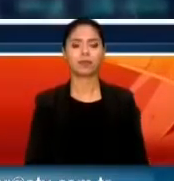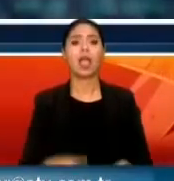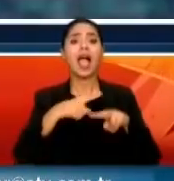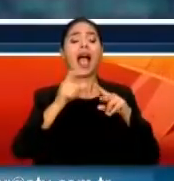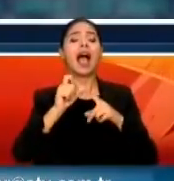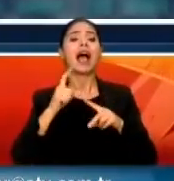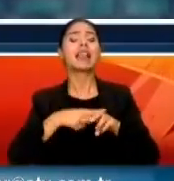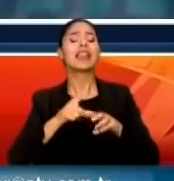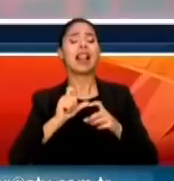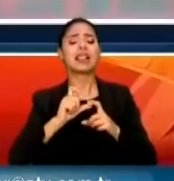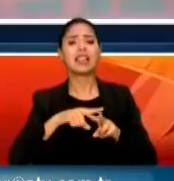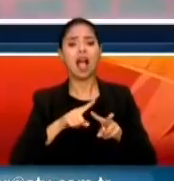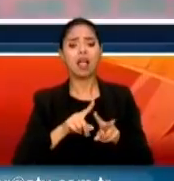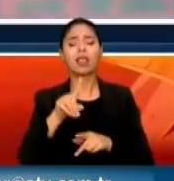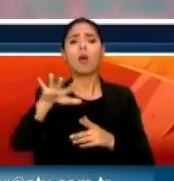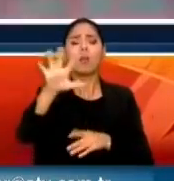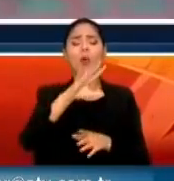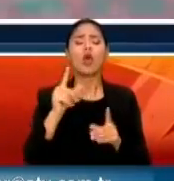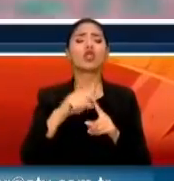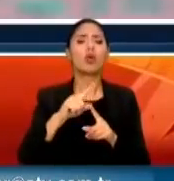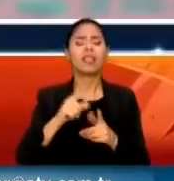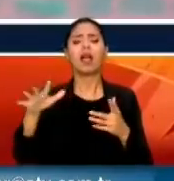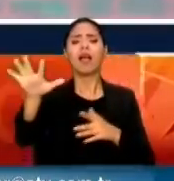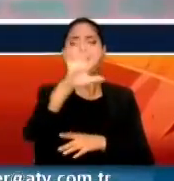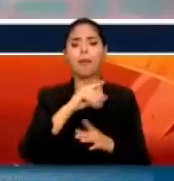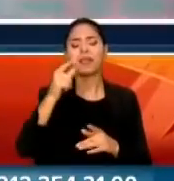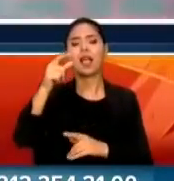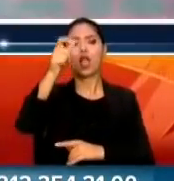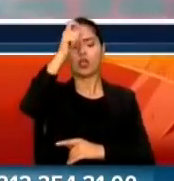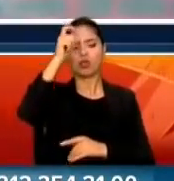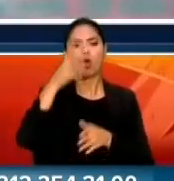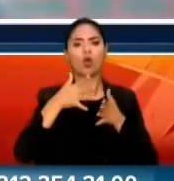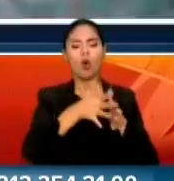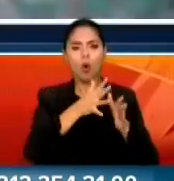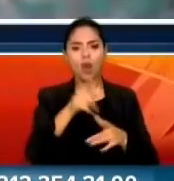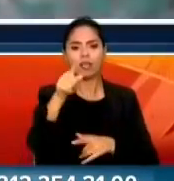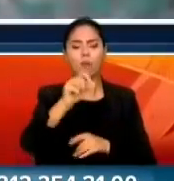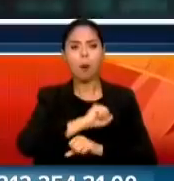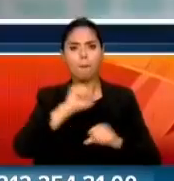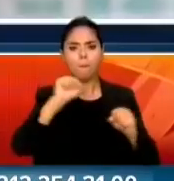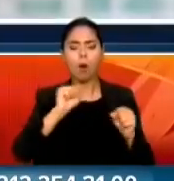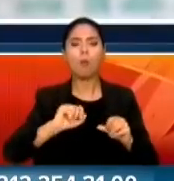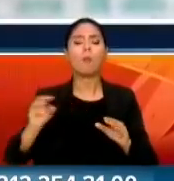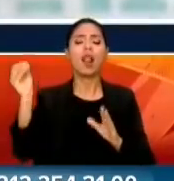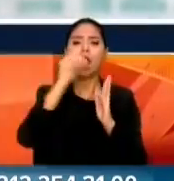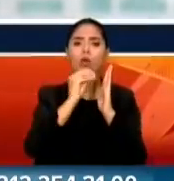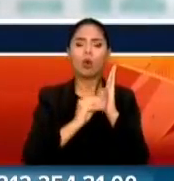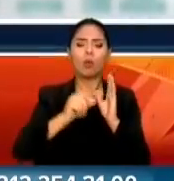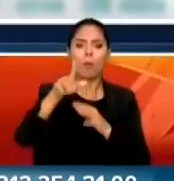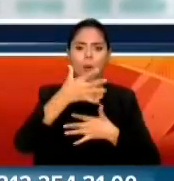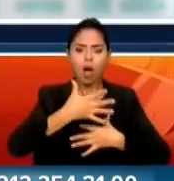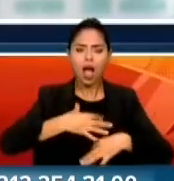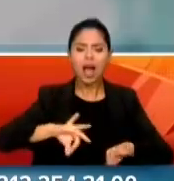Aselsan, Roketsan ve TÜBİTAK SAGE tarafından yerli ve milli olarak üretilen mühimmat, füze ve bombalarla donatılmak üzere